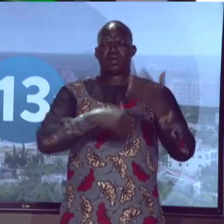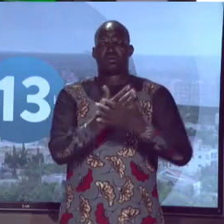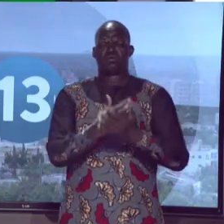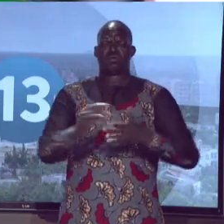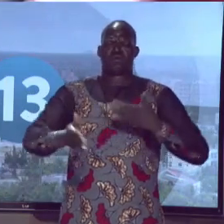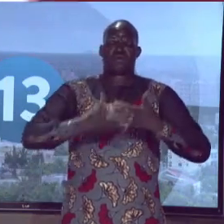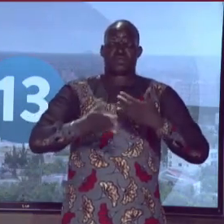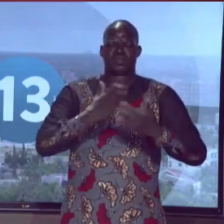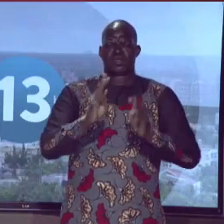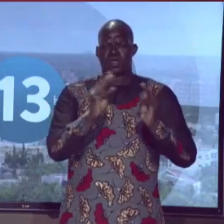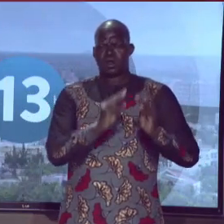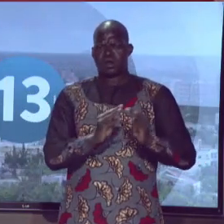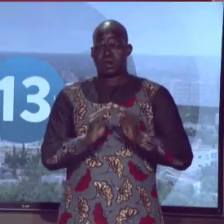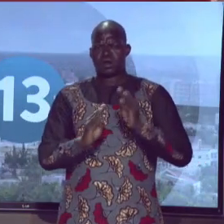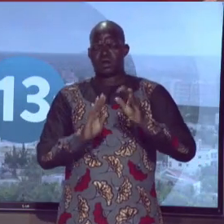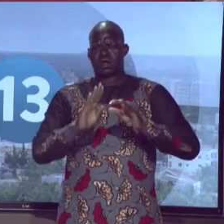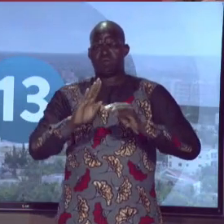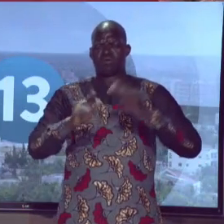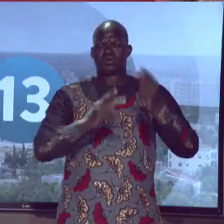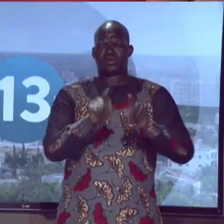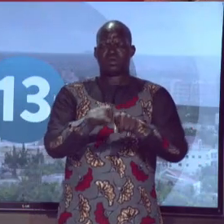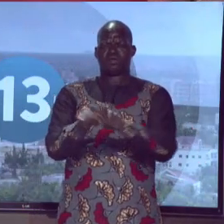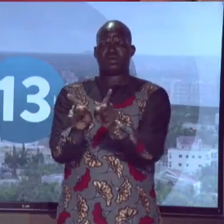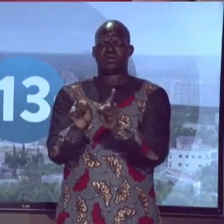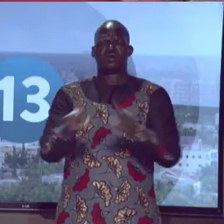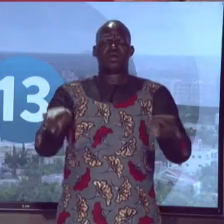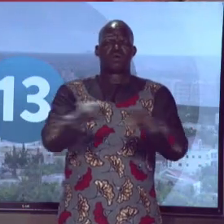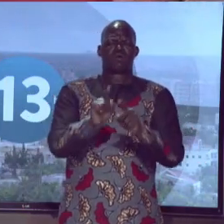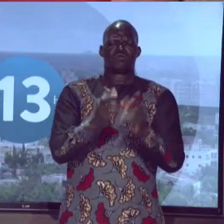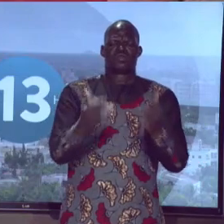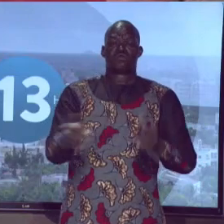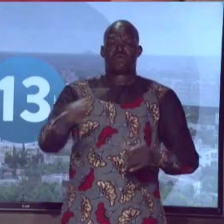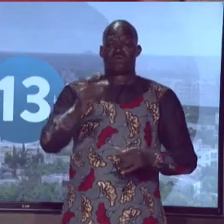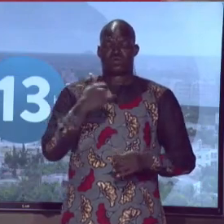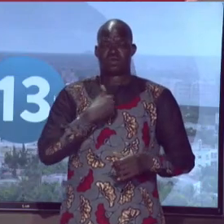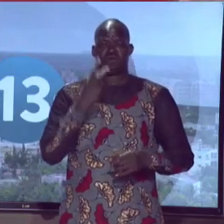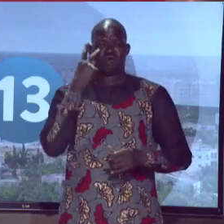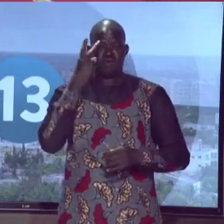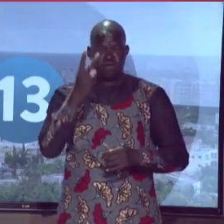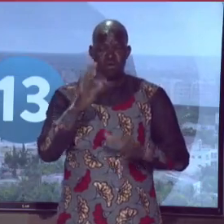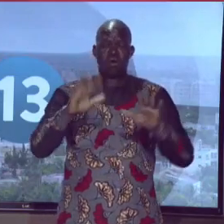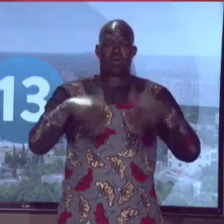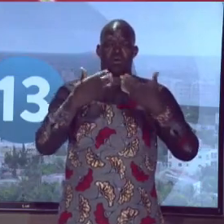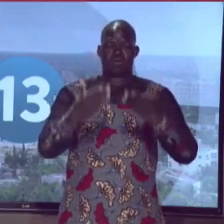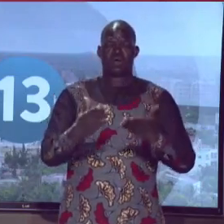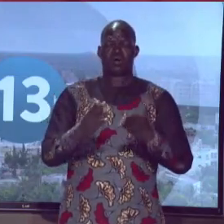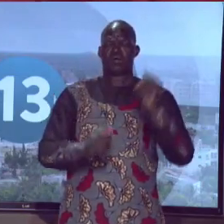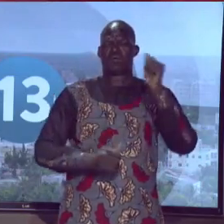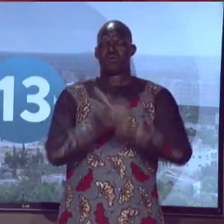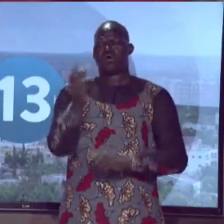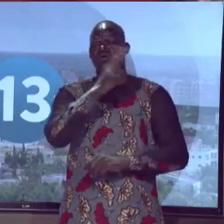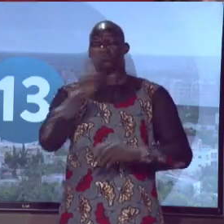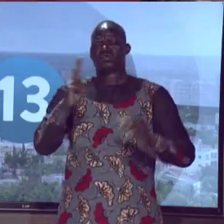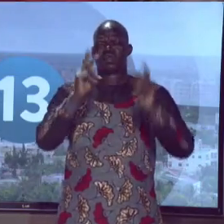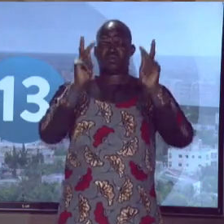la mobilité des différents organes. C'est comme ici, vous avez vu comment est-ce que les différents organes sont mobiles. Plus de 200 apprenants font